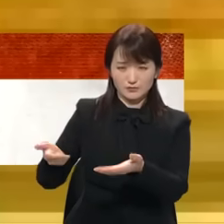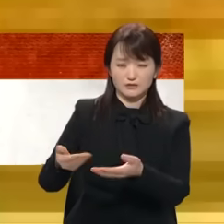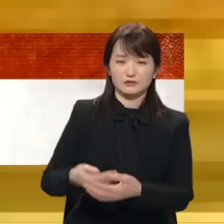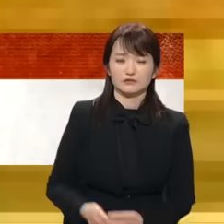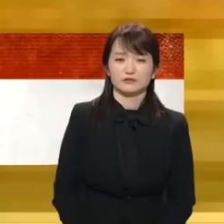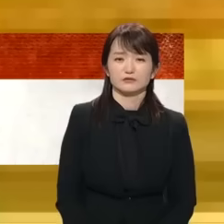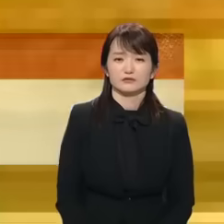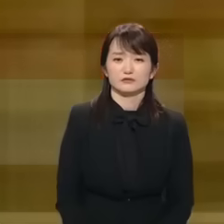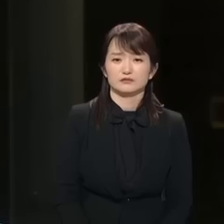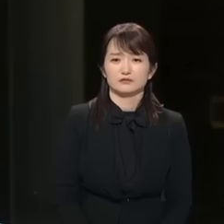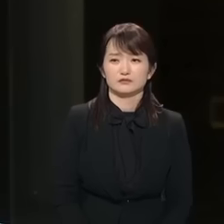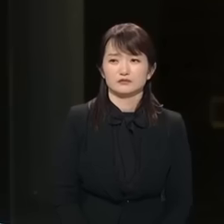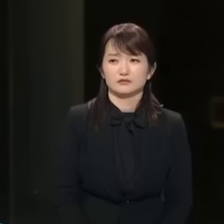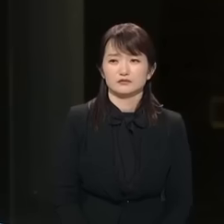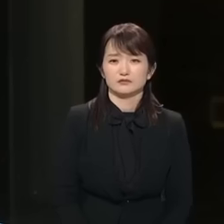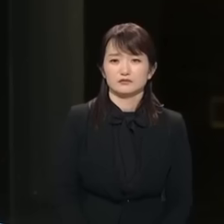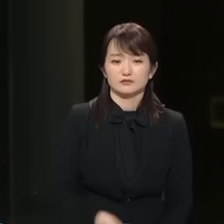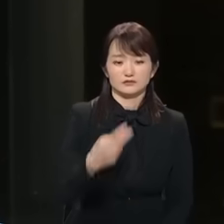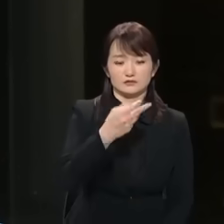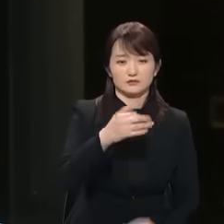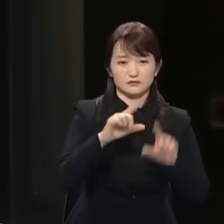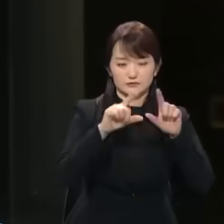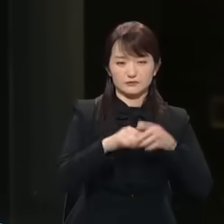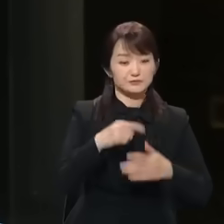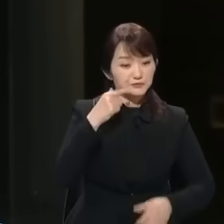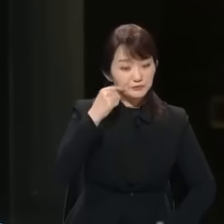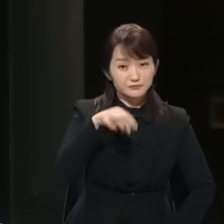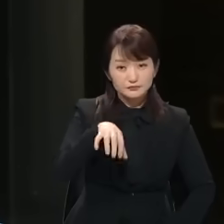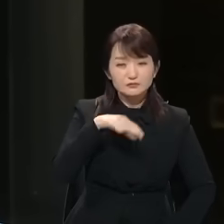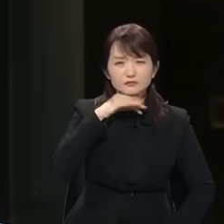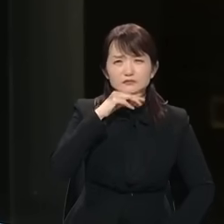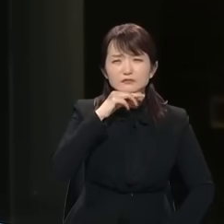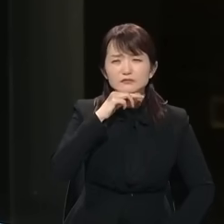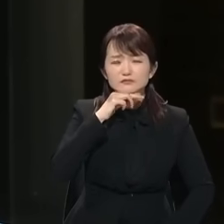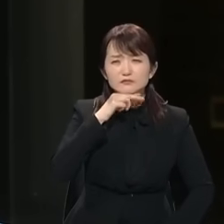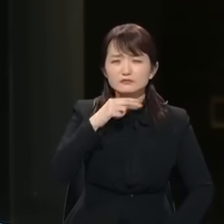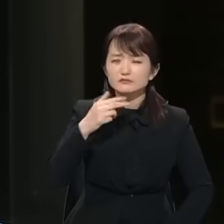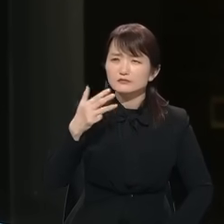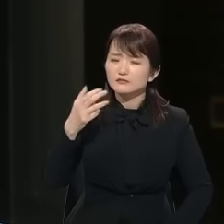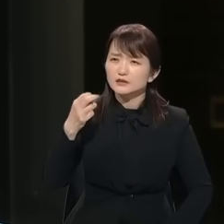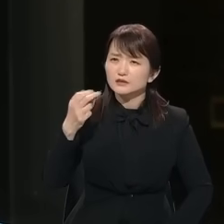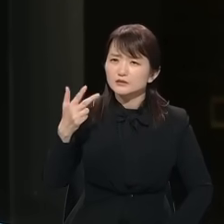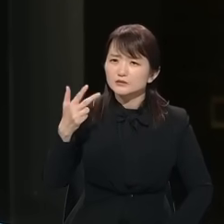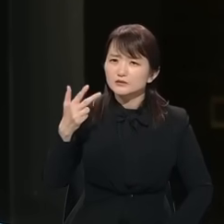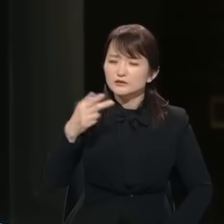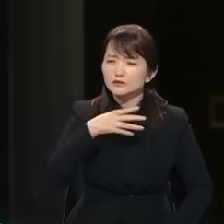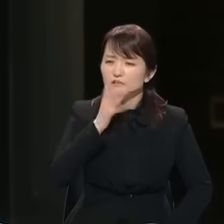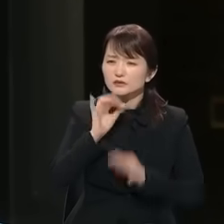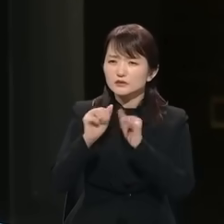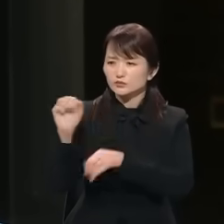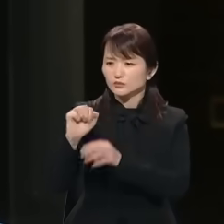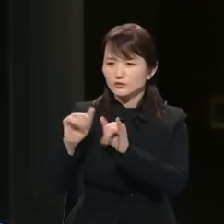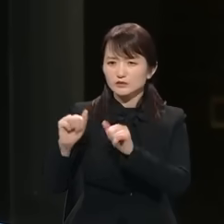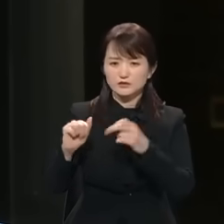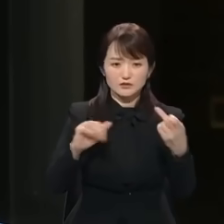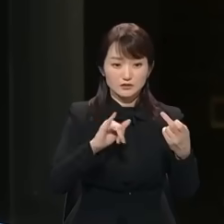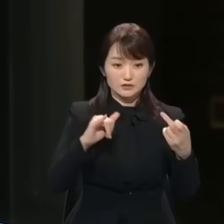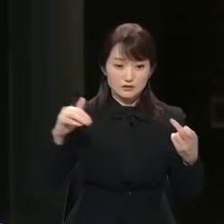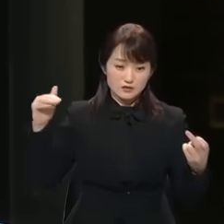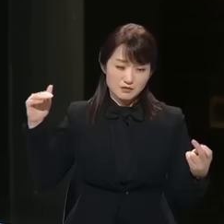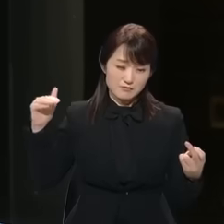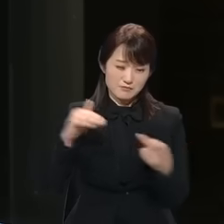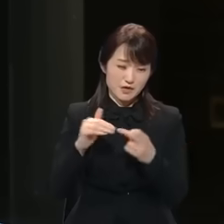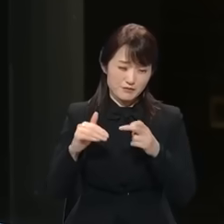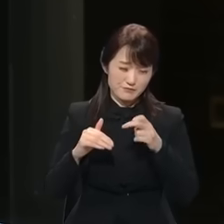입장입니다 자 2019년 일본에서도 한 87세 고령 운전자가 12명의 사상자를내는